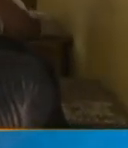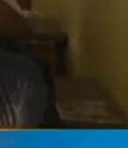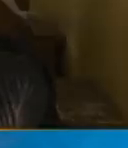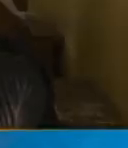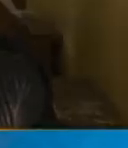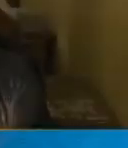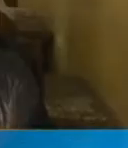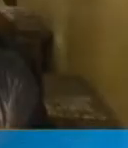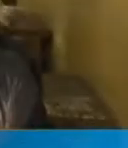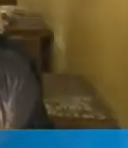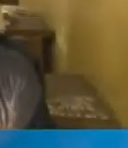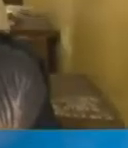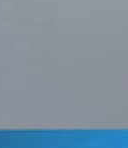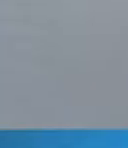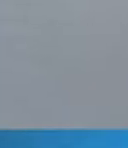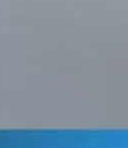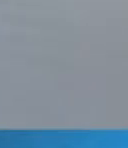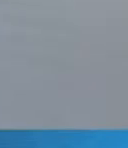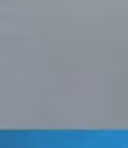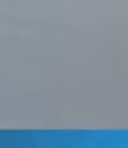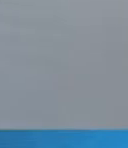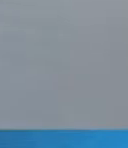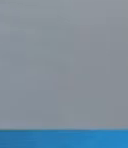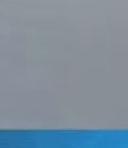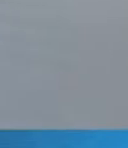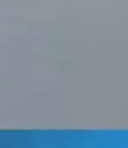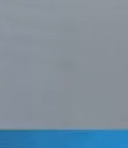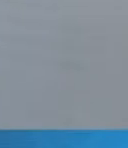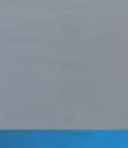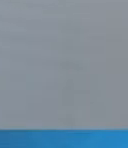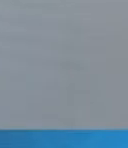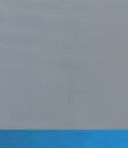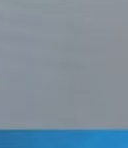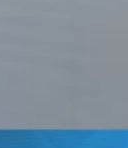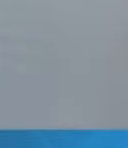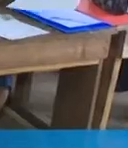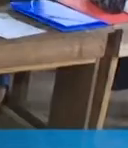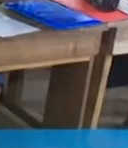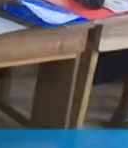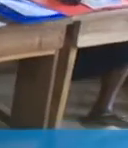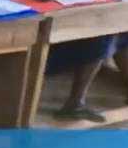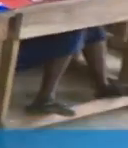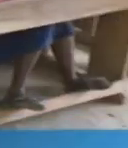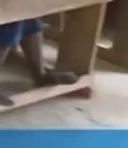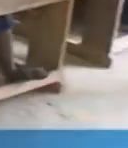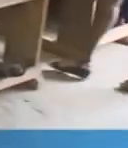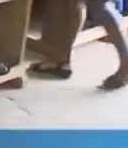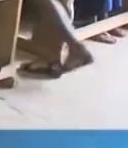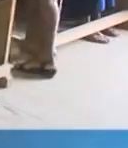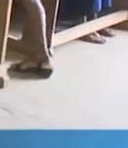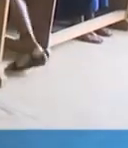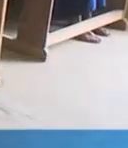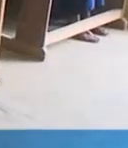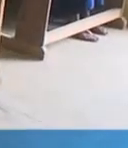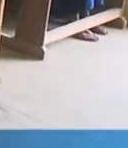commencer par le français ce matin un examen qui se tient jusqu'au jeudi 30 juillet 318 1995 élèves sont répartis